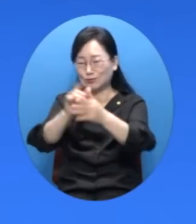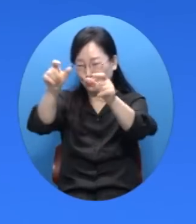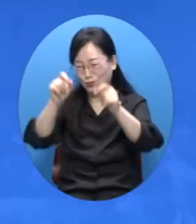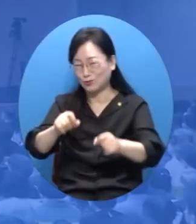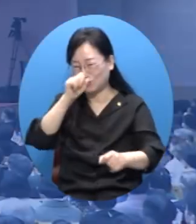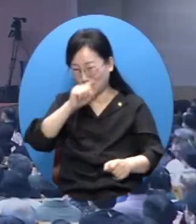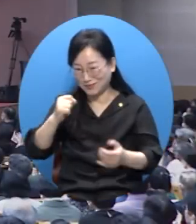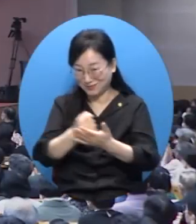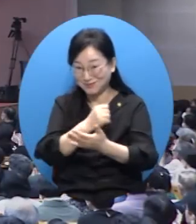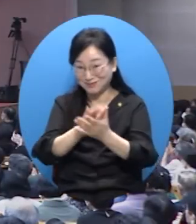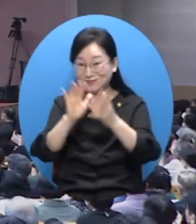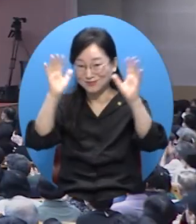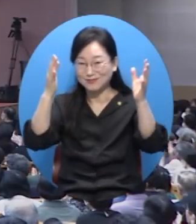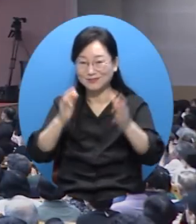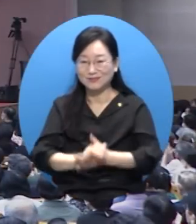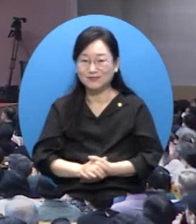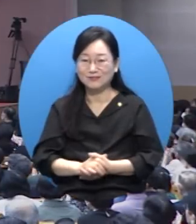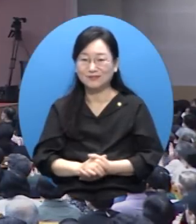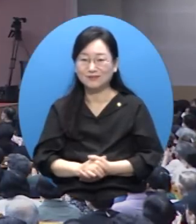할렐루야.